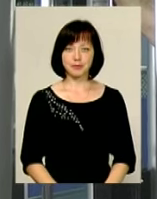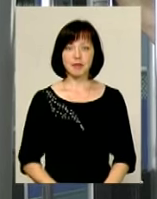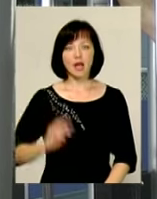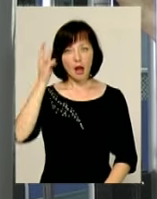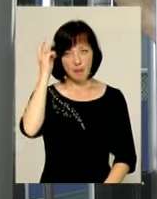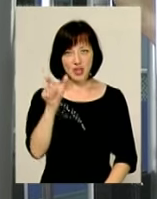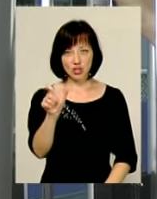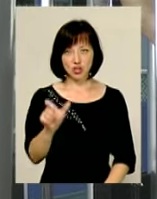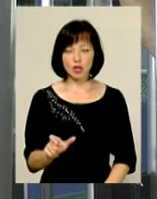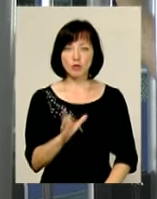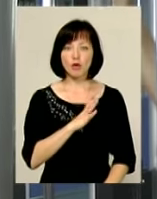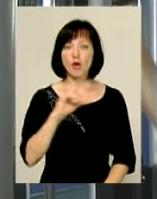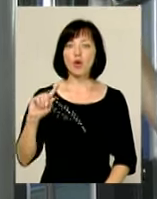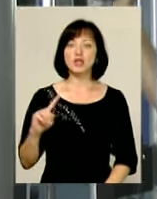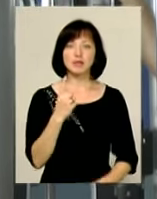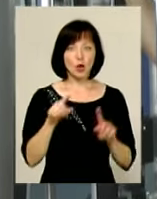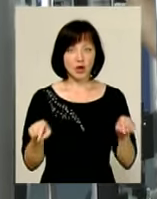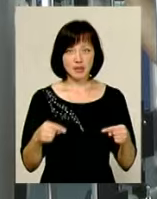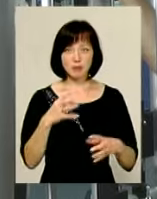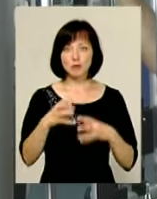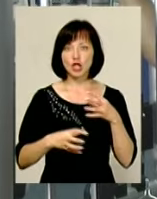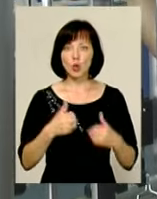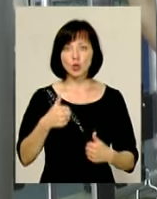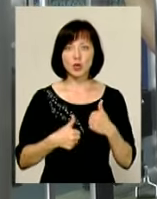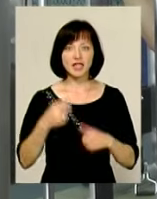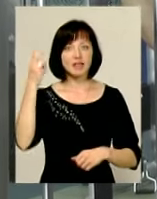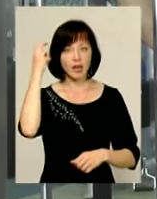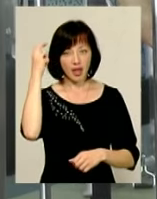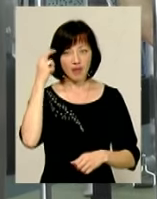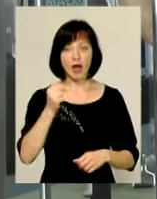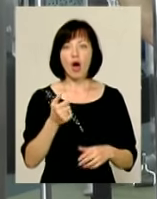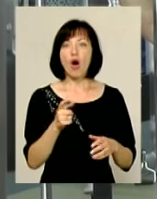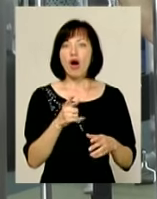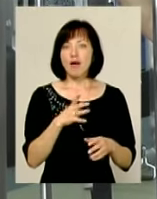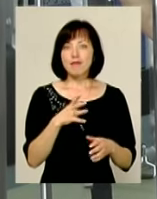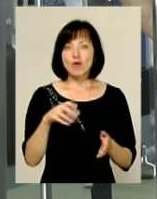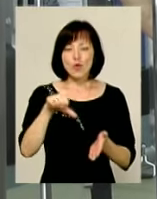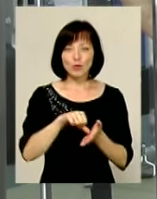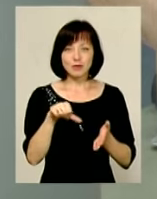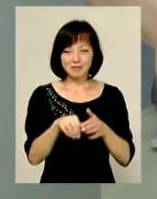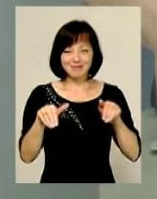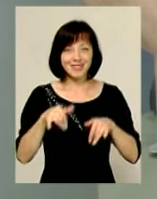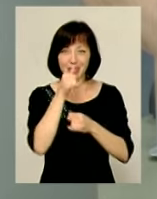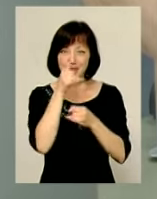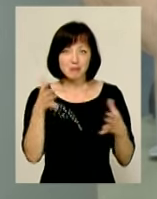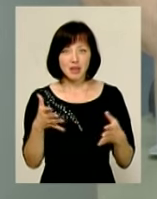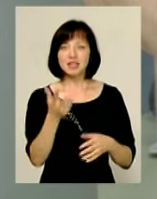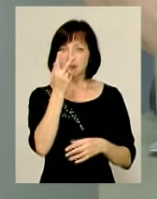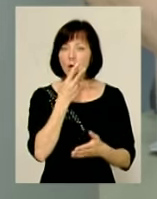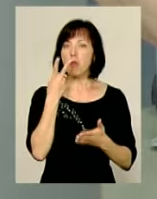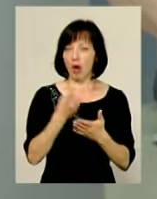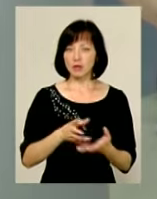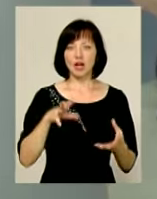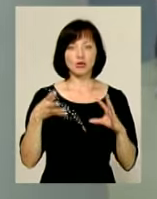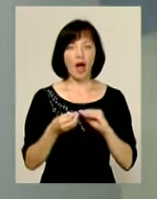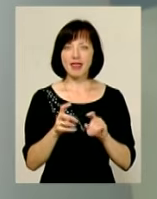Хмельничанин Руслан Сідлецький був одним із організаторів міжнародних турнірів у столиці та утриматися від участі в них не зміг. Каже, звик показувати